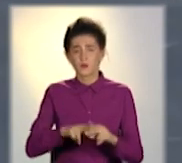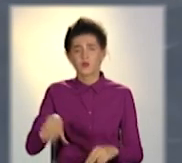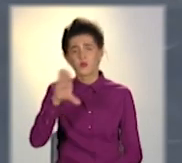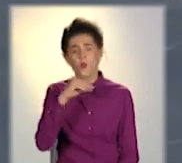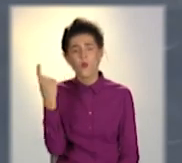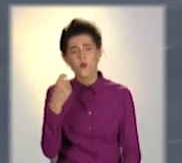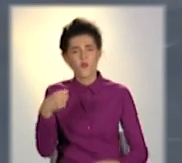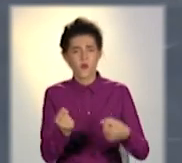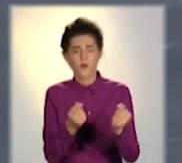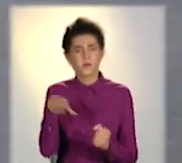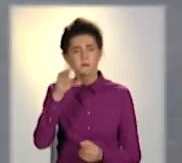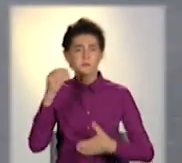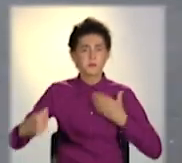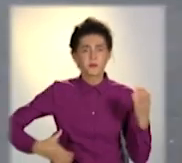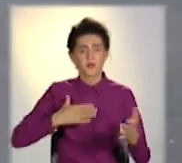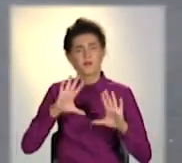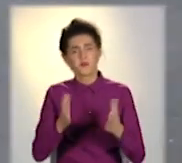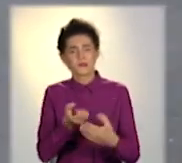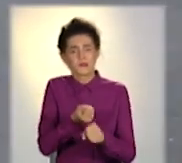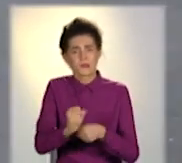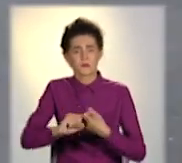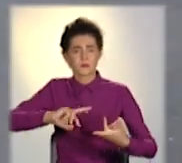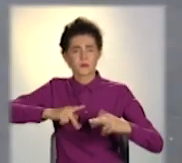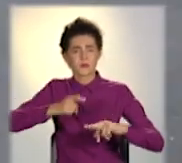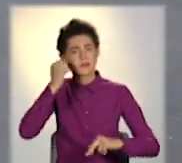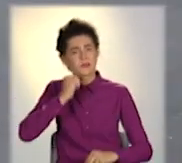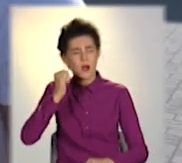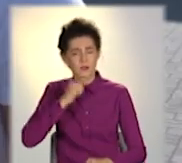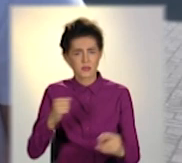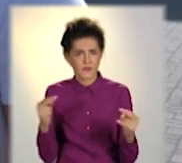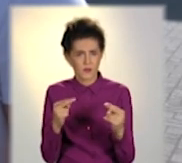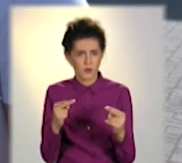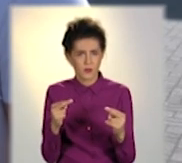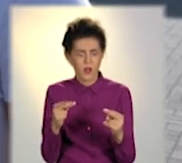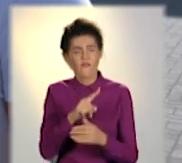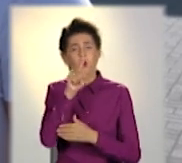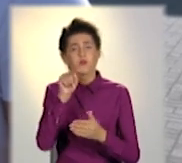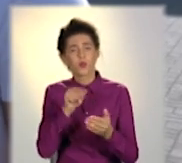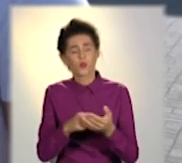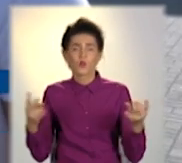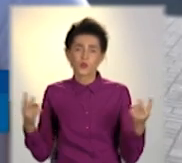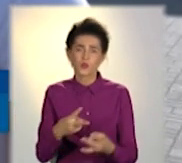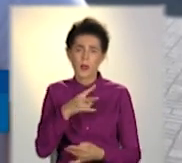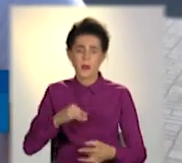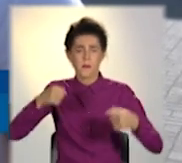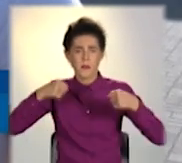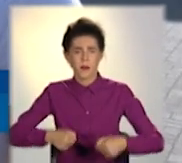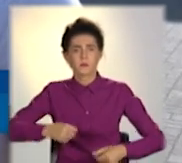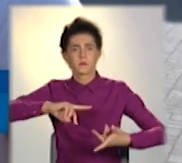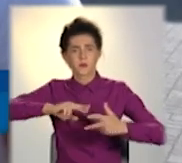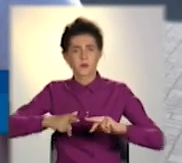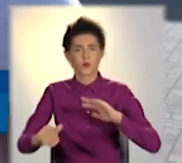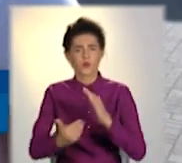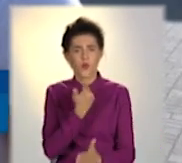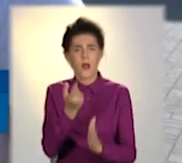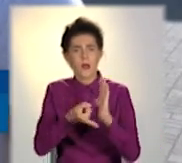автовласники занепокоїлися, що їх примусять міняти старе посвідчення. Вопрос тільки в тому, що придеться міняти права, придеться здавати нові